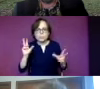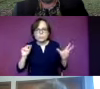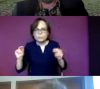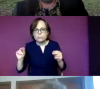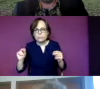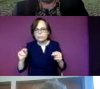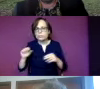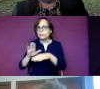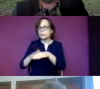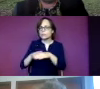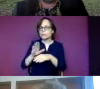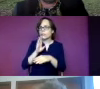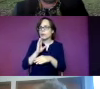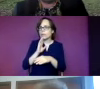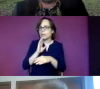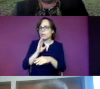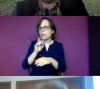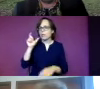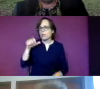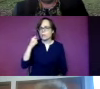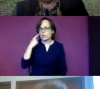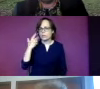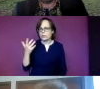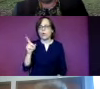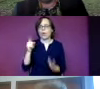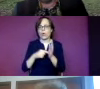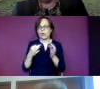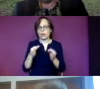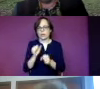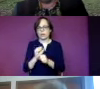cię straciliśmy, Krzysztof. O, teraz jest dobrze.